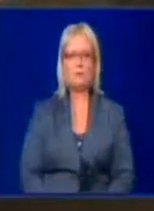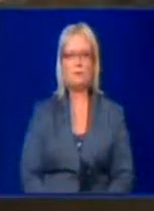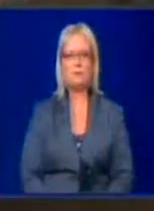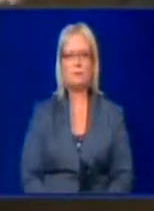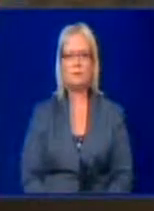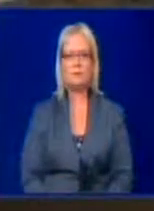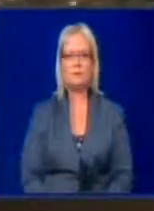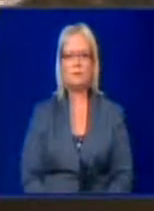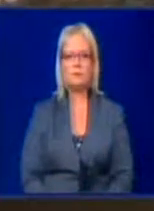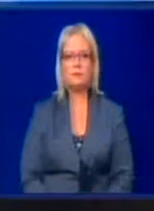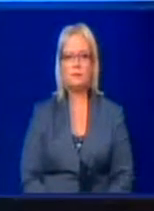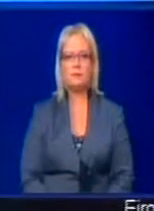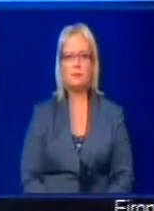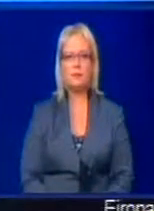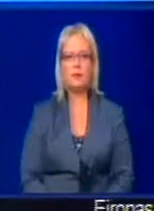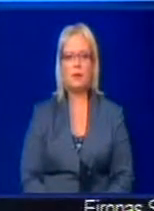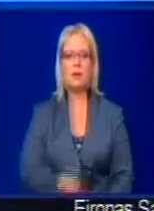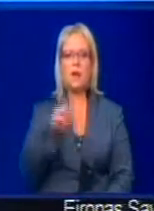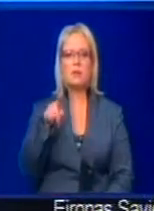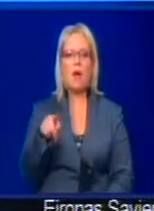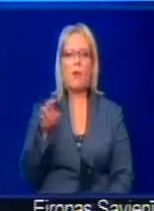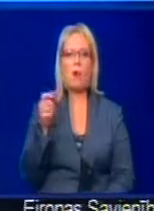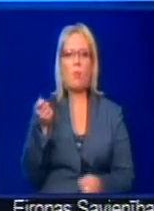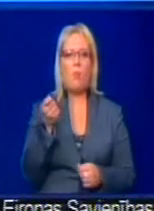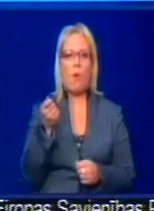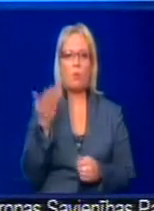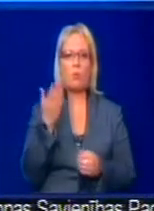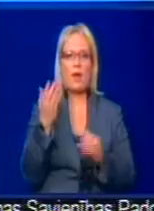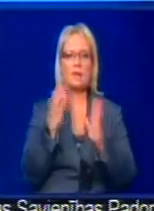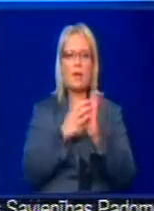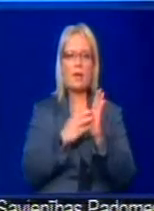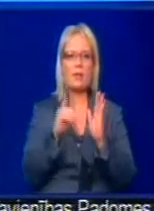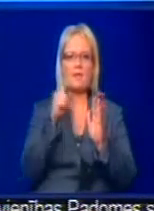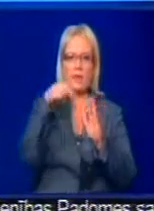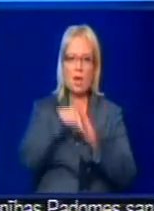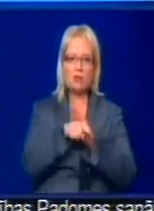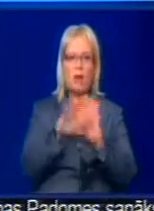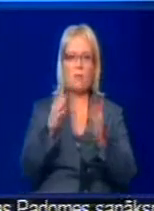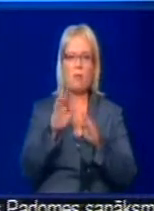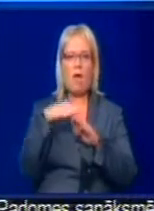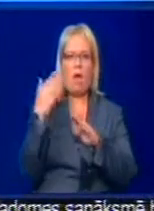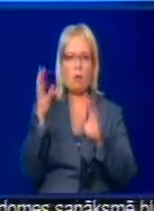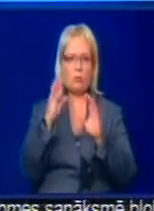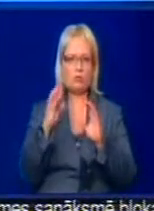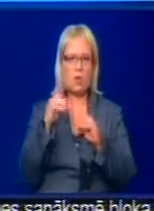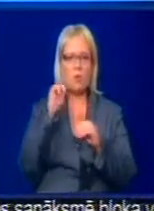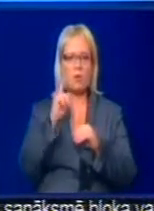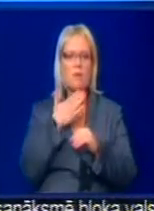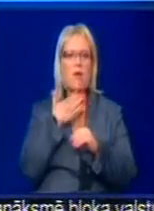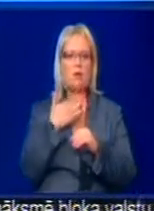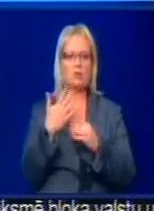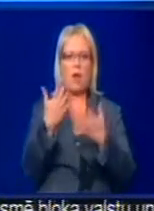Aicāns, Vidzemes televīzija. Kas tā par ogu, kurai sēkliņas ir nevis iekšpusē, bet ārpusē?